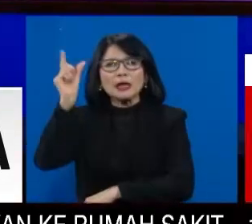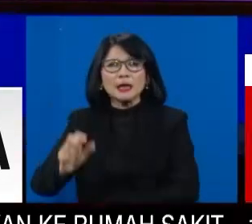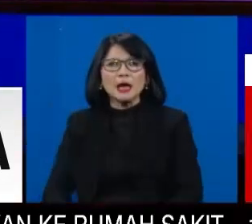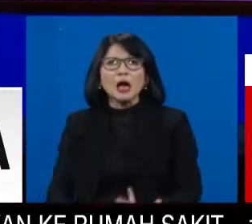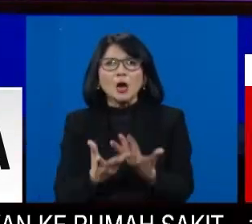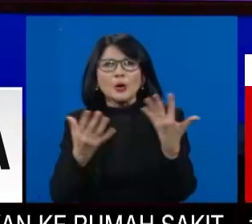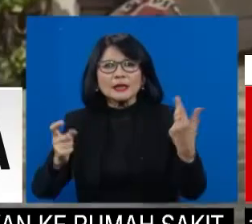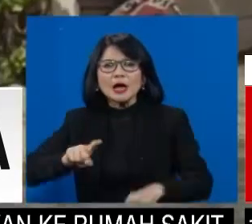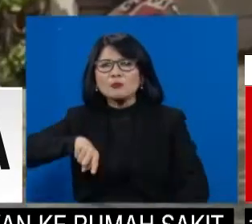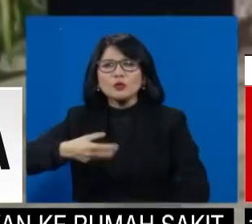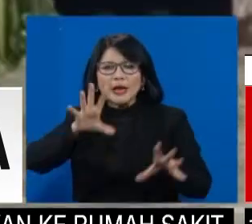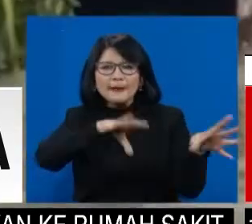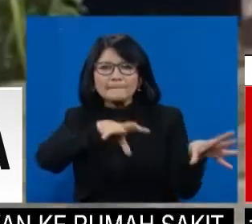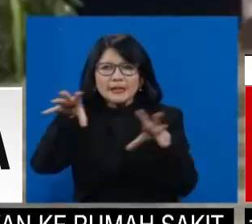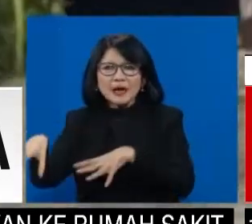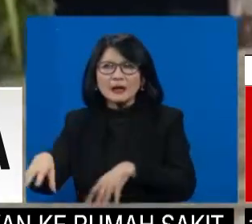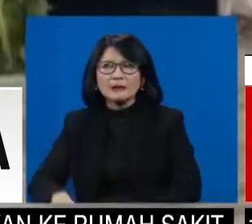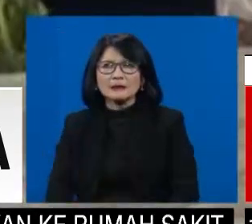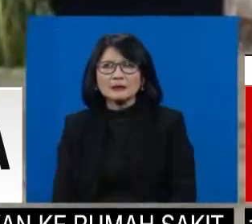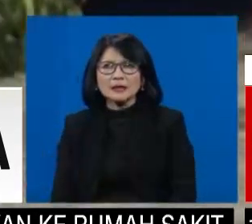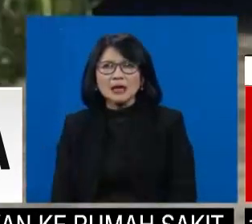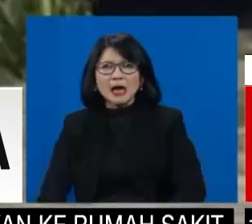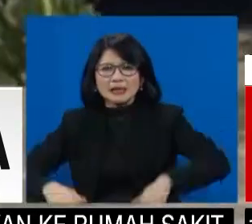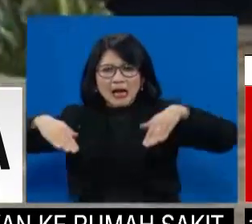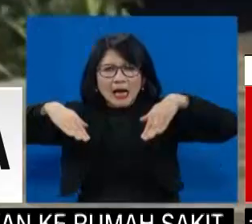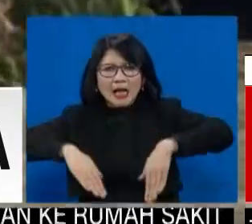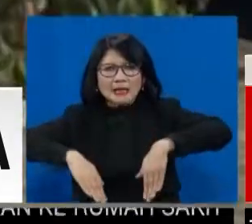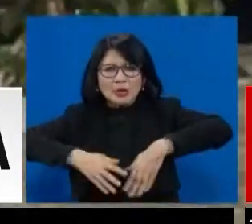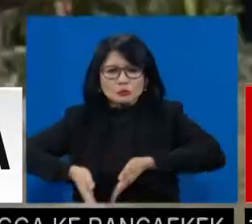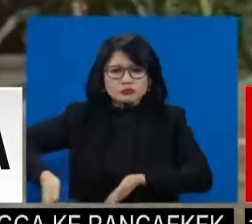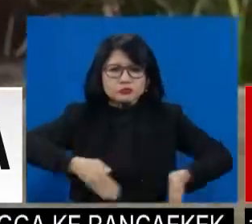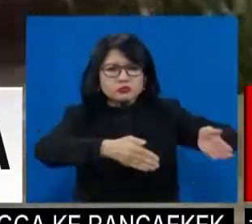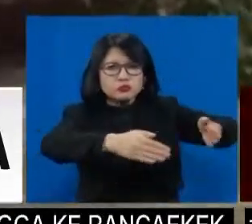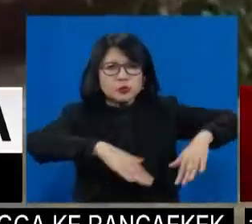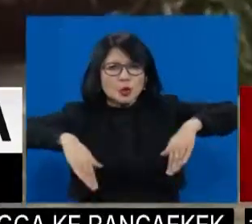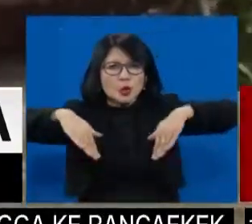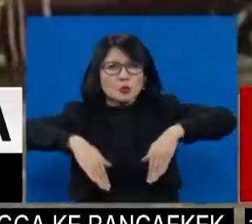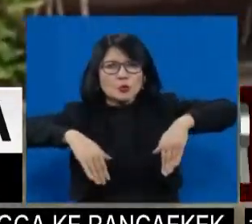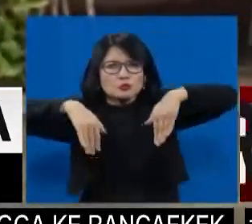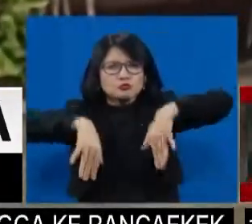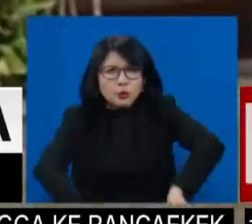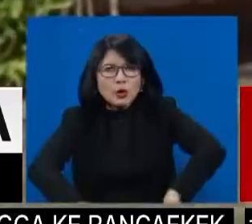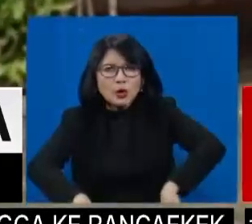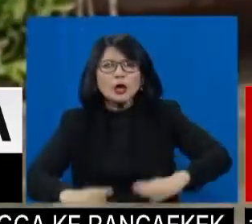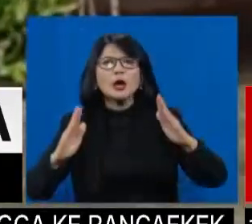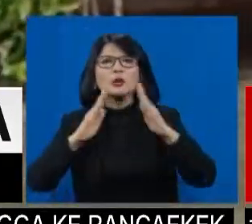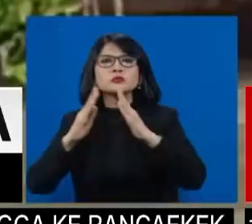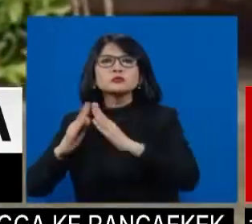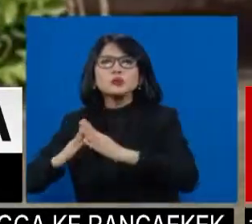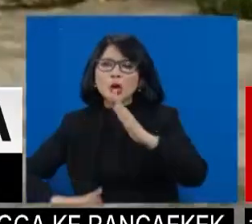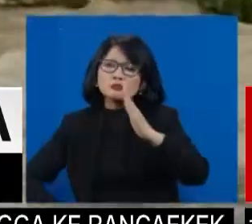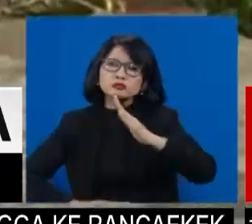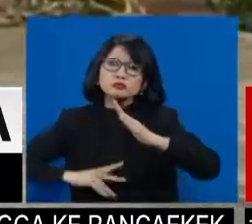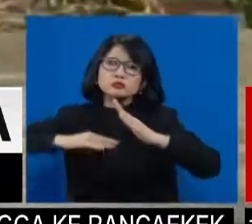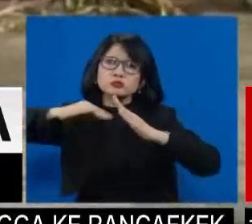mulai mengungsi pada Minggu. Akibat tanggul penahan air sungai Rongkong jebol, puluhan rumah terendam arus deras